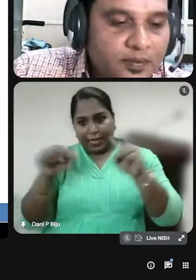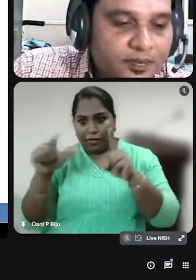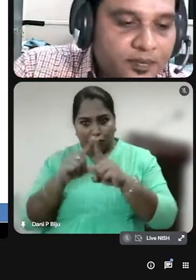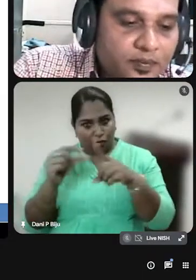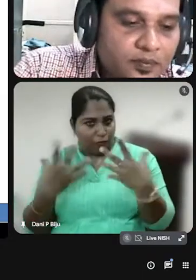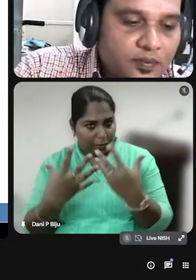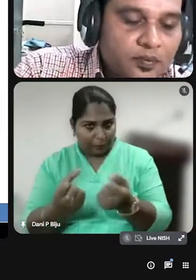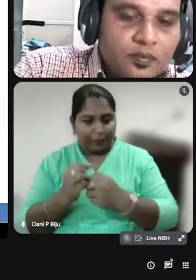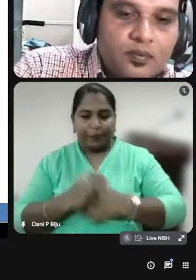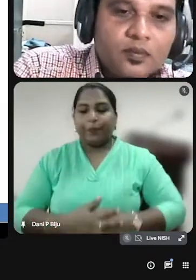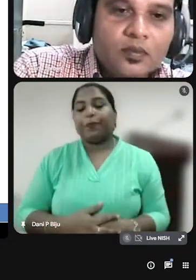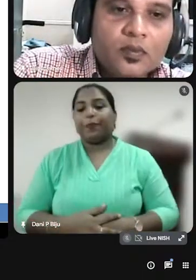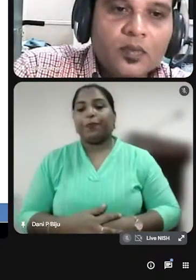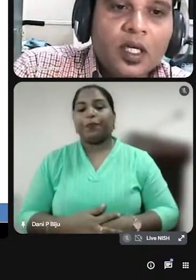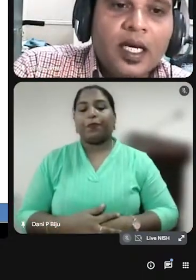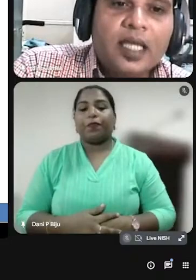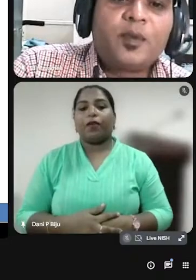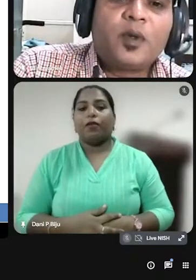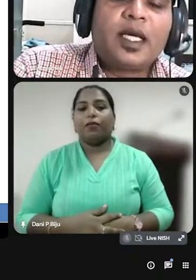പ്ലീസ്.